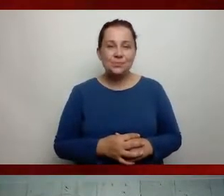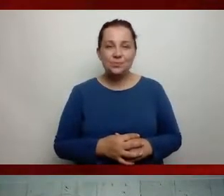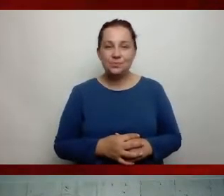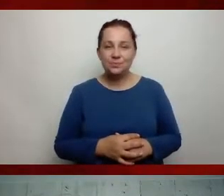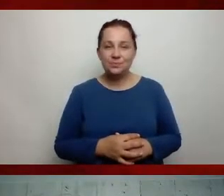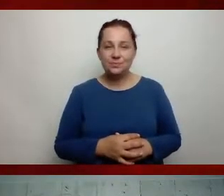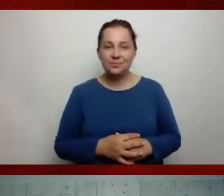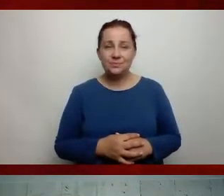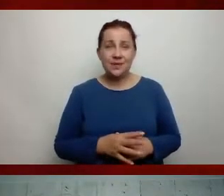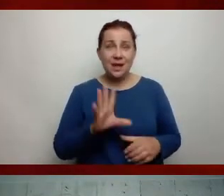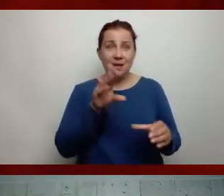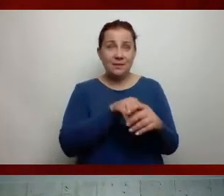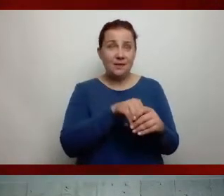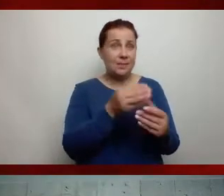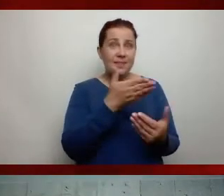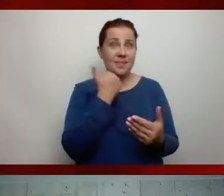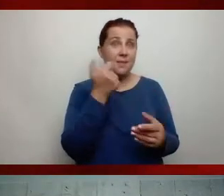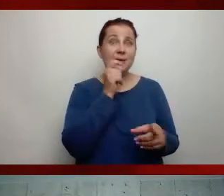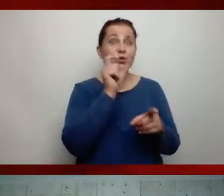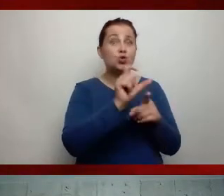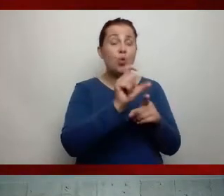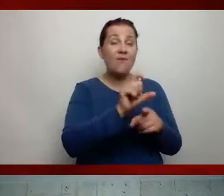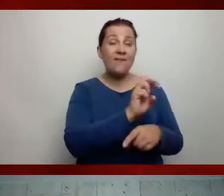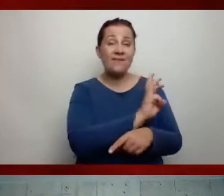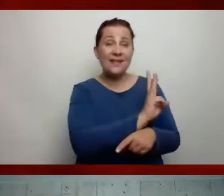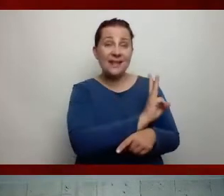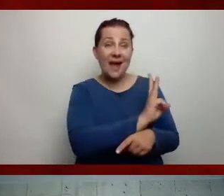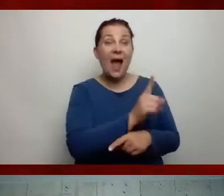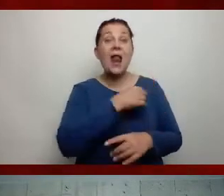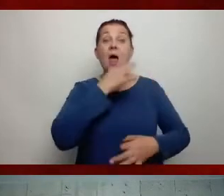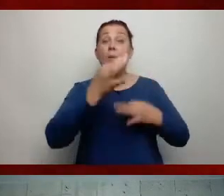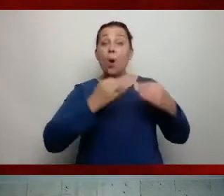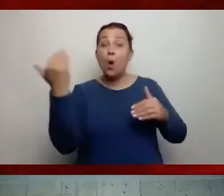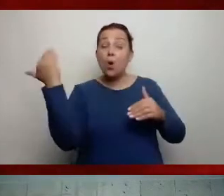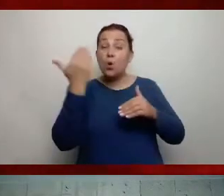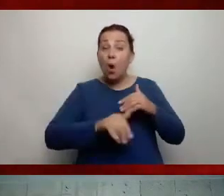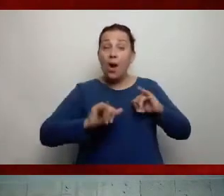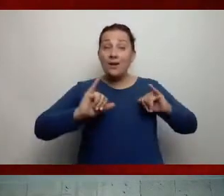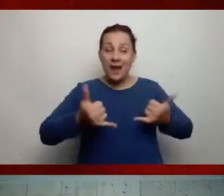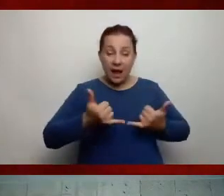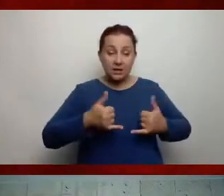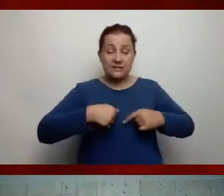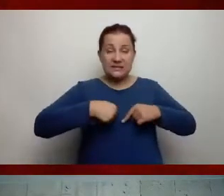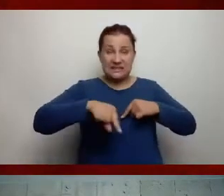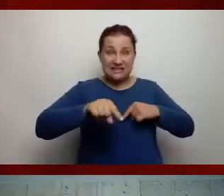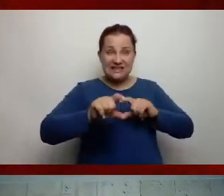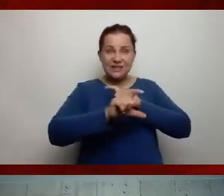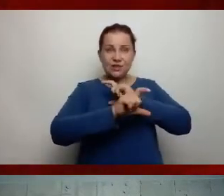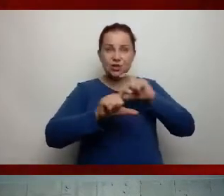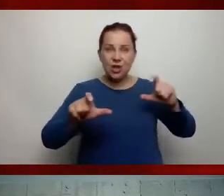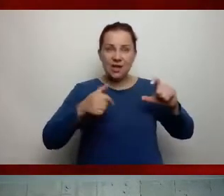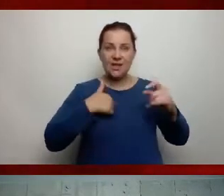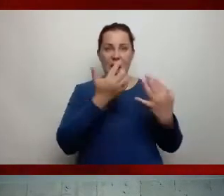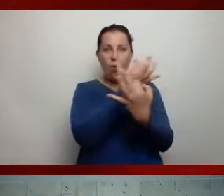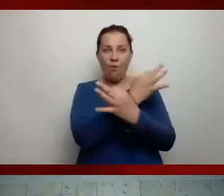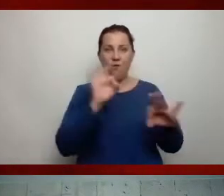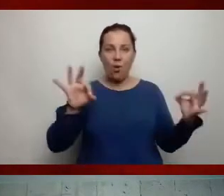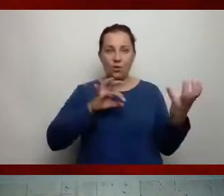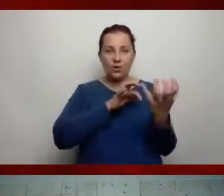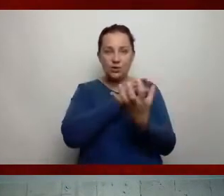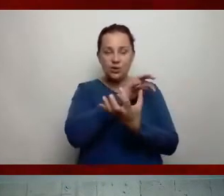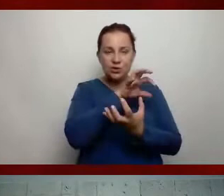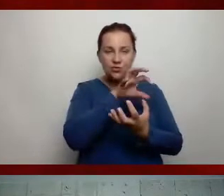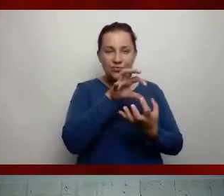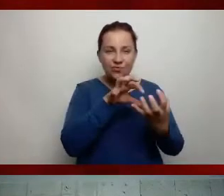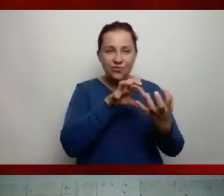nie pada tam słowo Witkacy, za to piosenka zamyka się słowami, że kiedy przyjdzie czas, uwolnię świat i